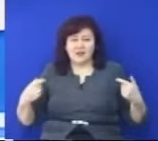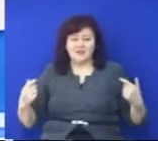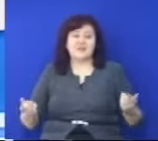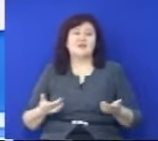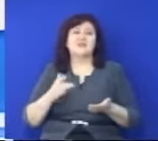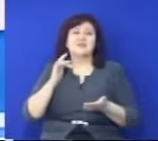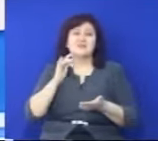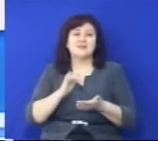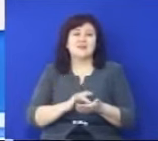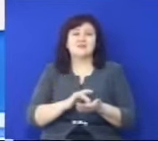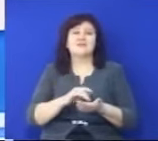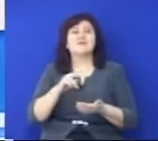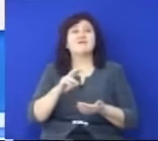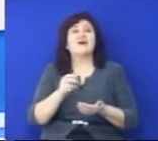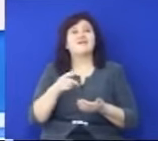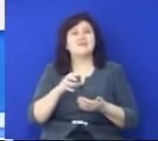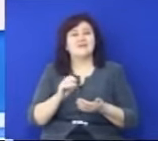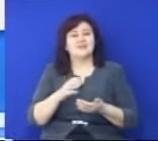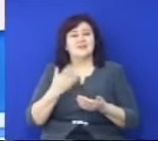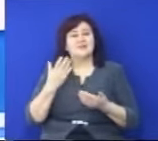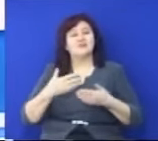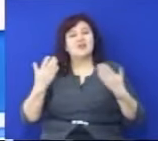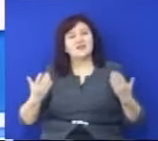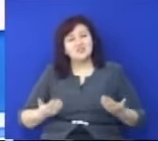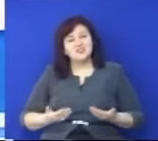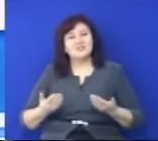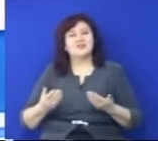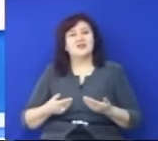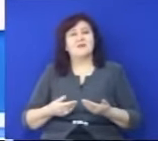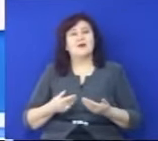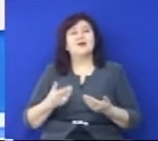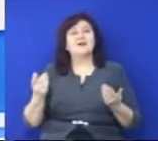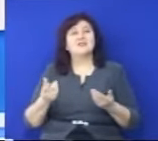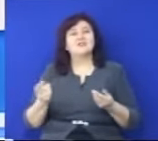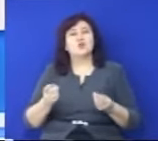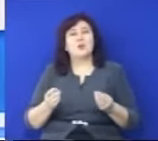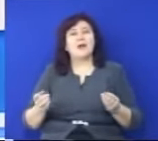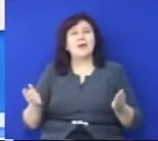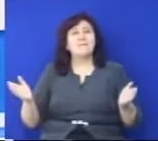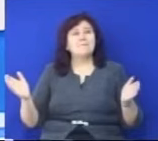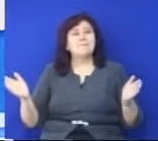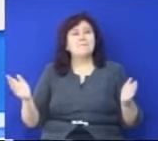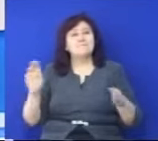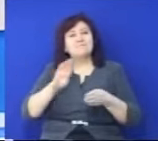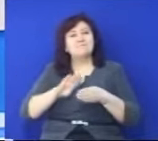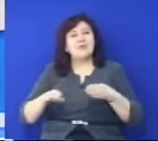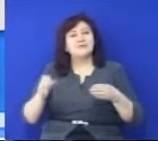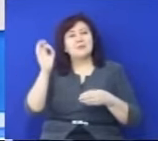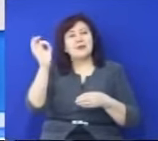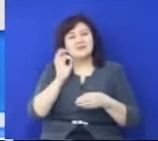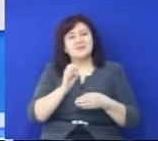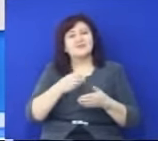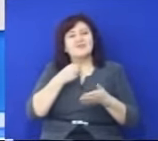логистикалық орталығында тұрақты түрде өткізіледі. Бұл тұрғындарға қажетті тауарларын делдалсыз сатып алу үшін жасалған үлкен мүмкіндік. Толығырақ